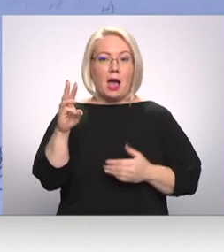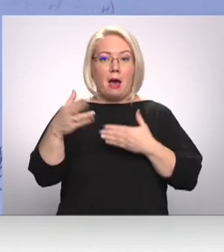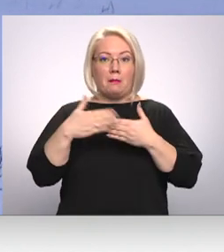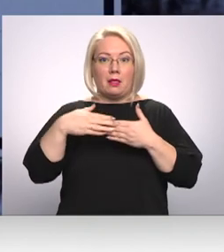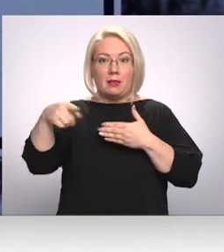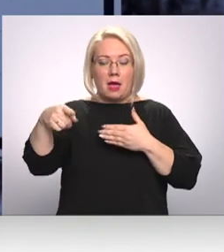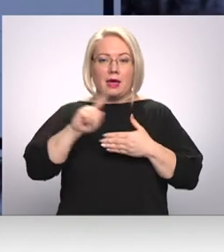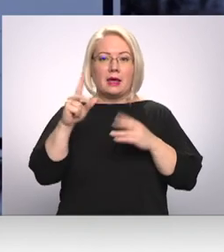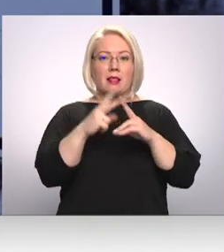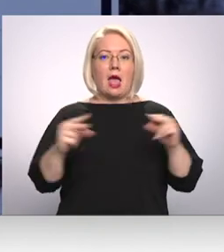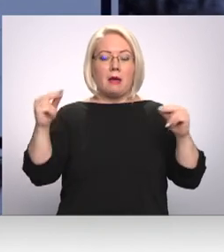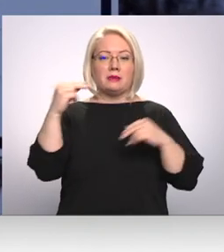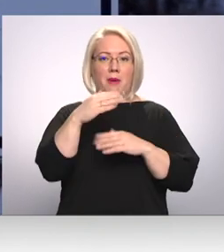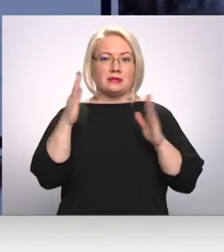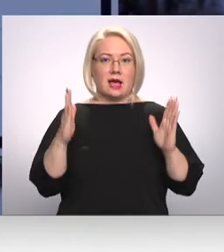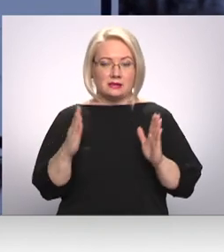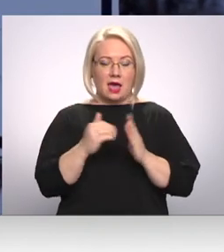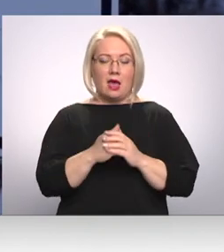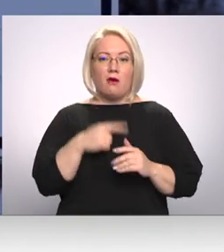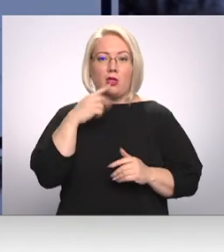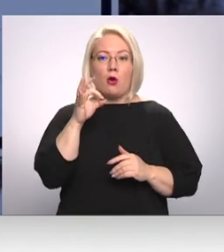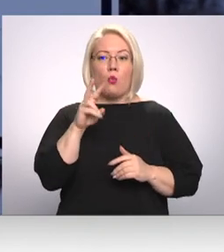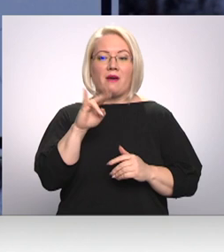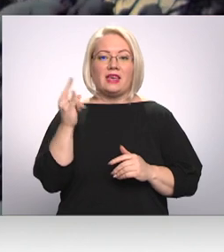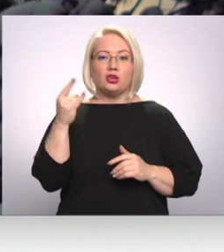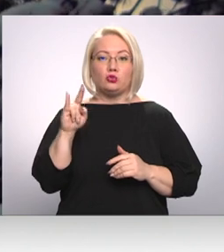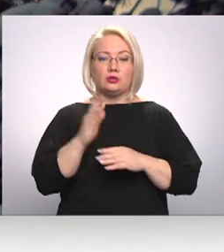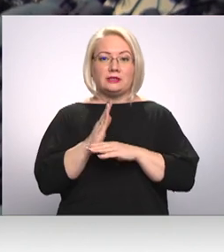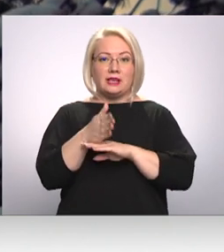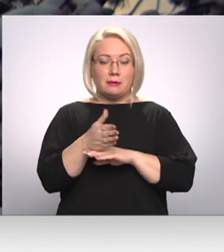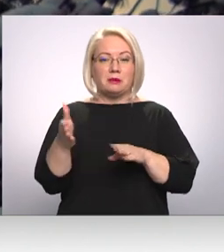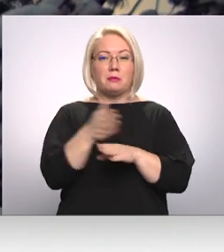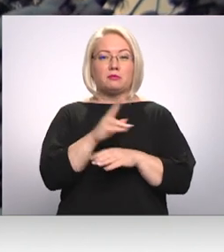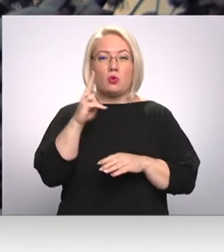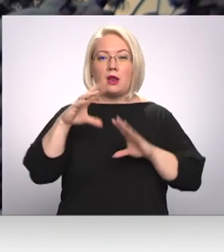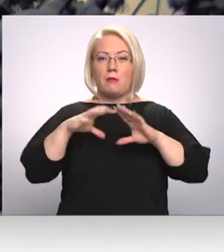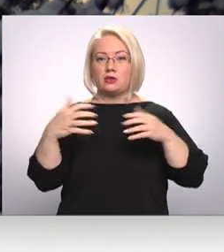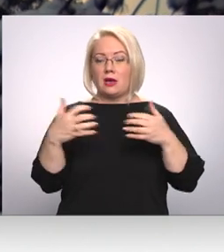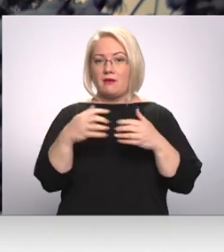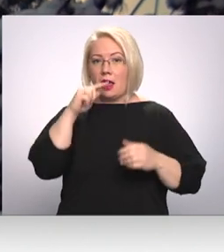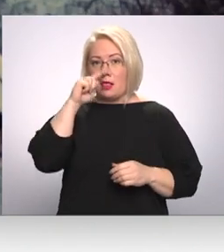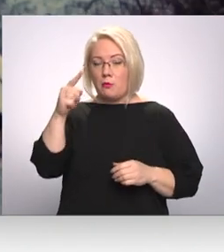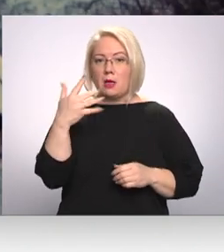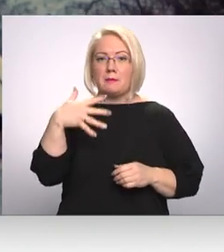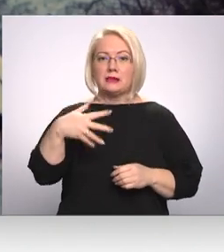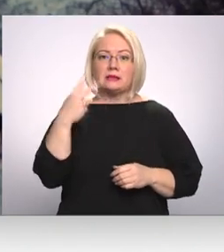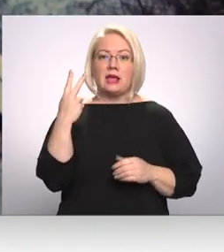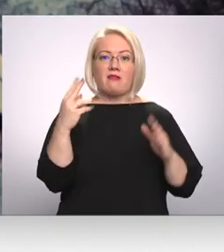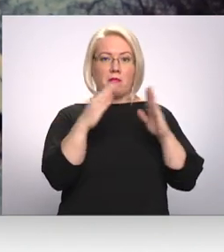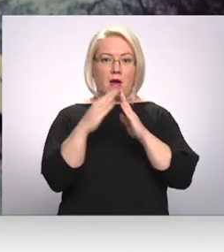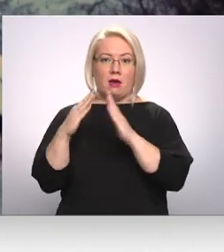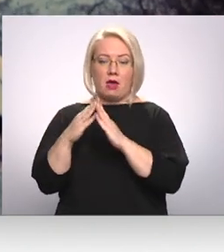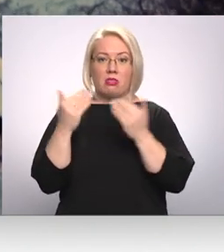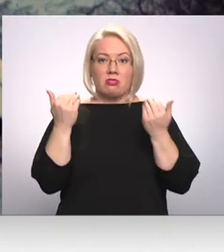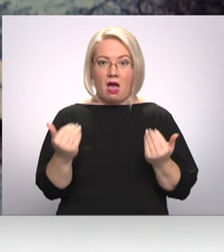pastkaste. Ovišu ciems Ventspils novadā pirms otrā pasaules kara varēja lepoties ar 52 saimniecībām, bet nu te ir ap